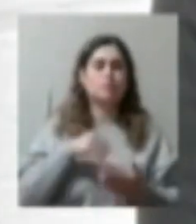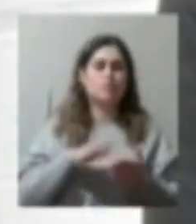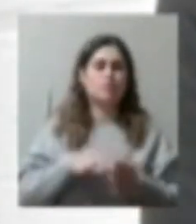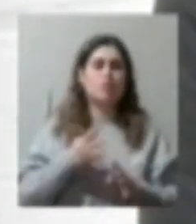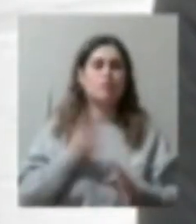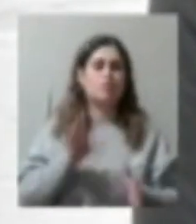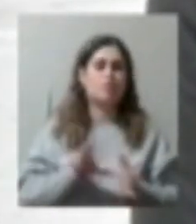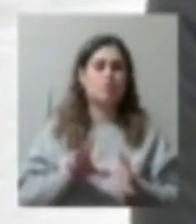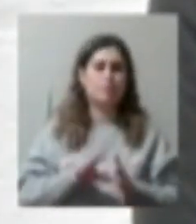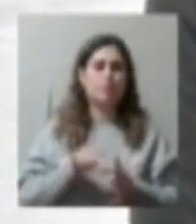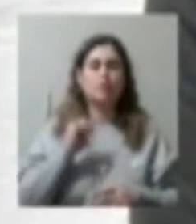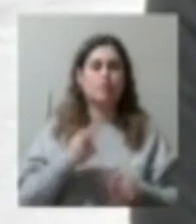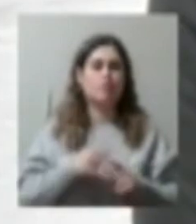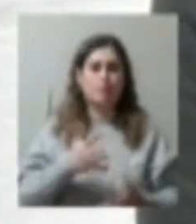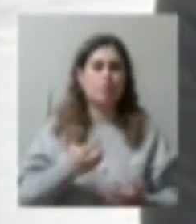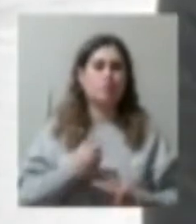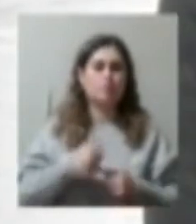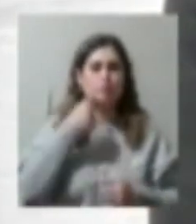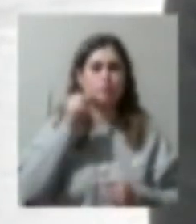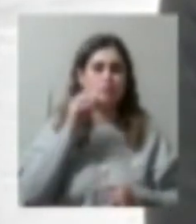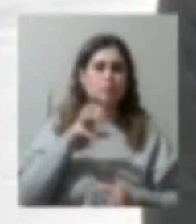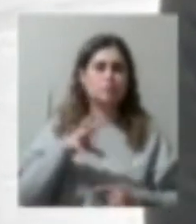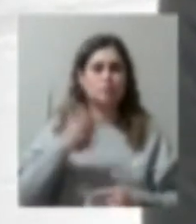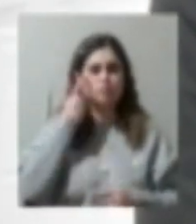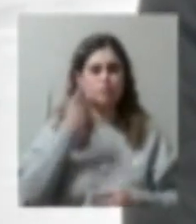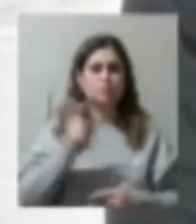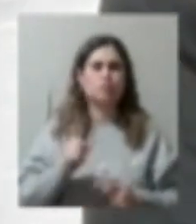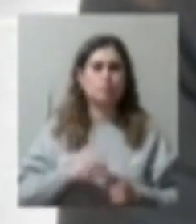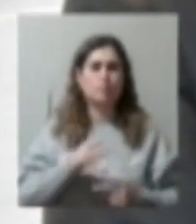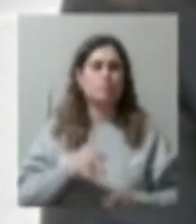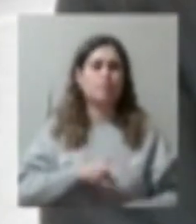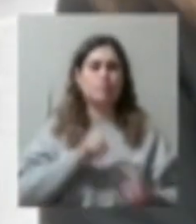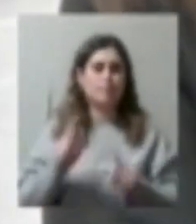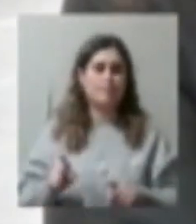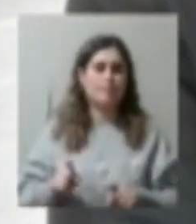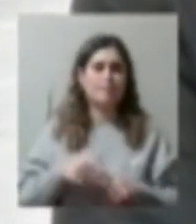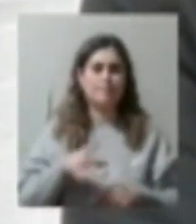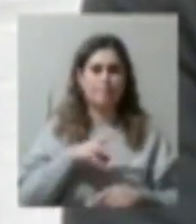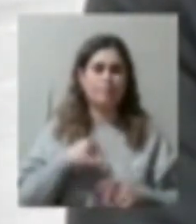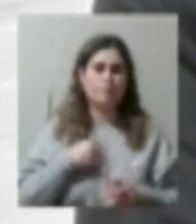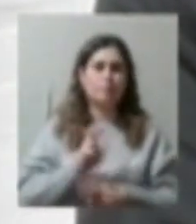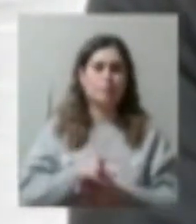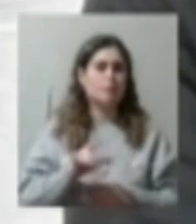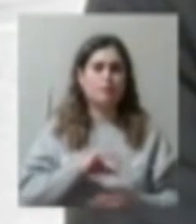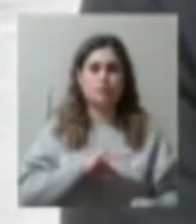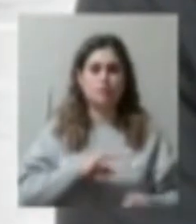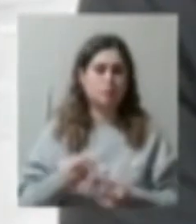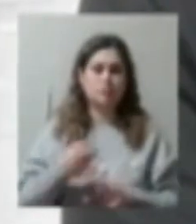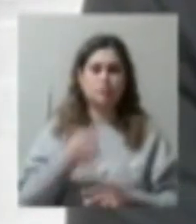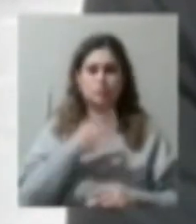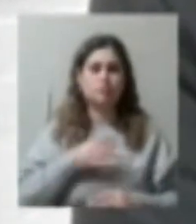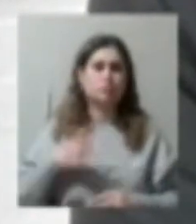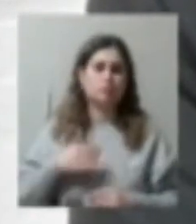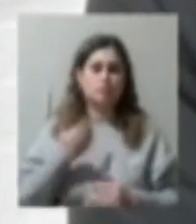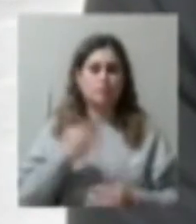чергу і отримали вчора смс-повідомлення, що переїхала. Ми прийшли, все добре, сказали, чекайте, ваша